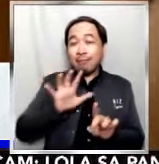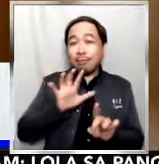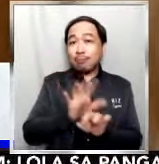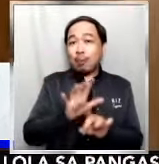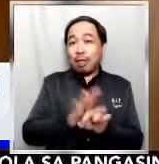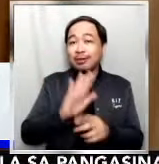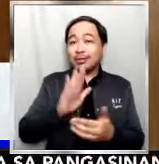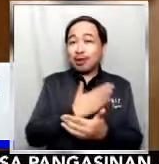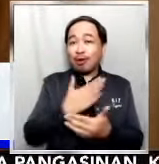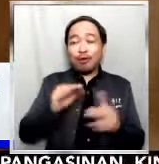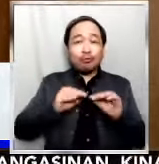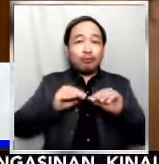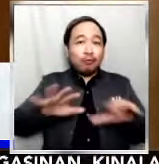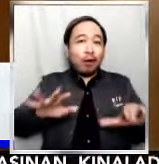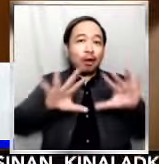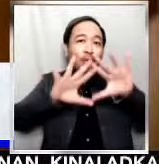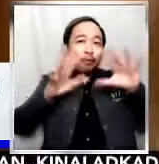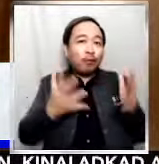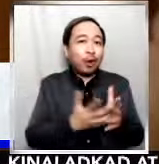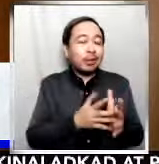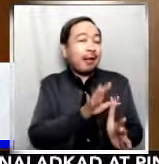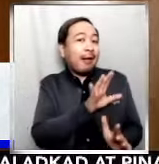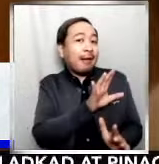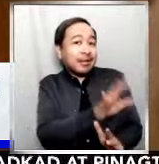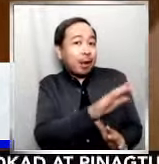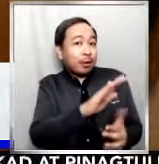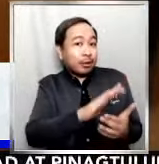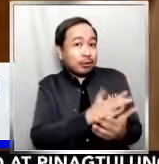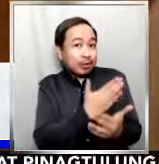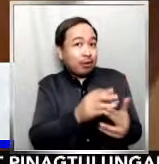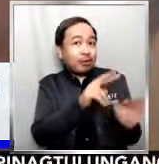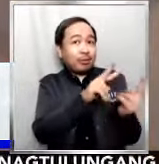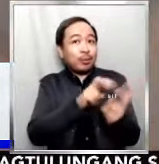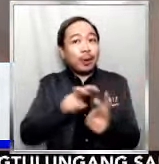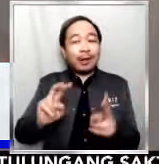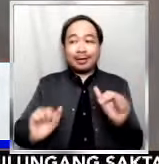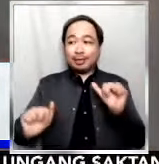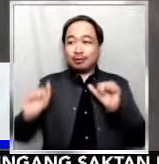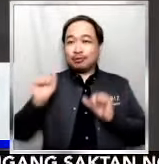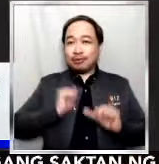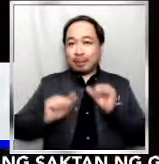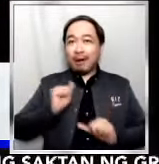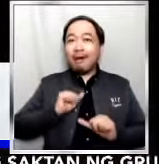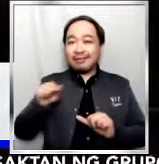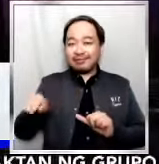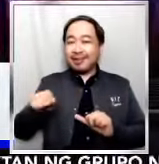ang kanilang mga hits sa hit stage and film musical na Mamma Mia.